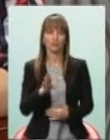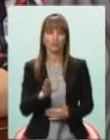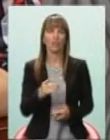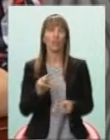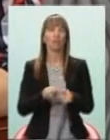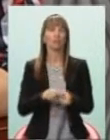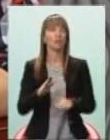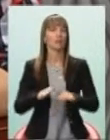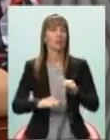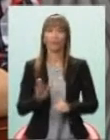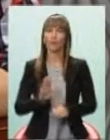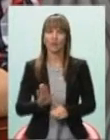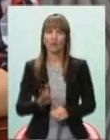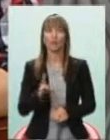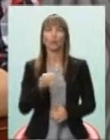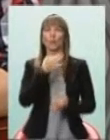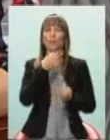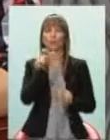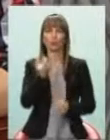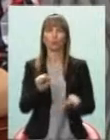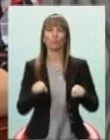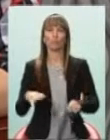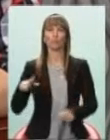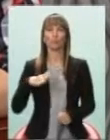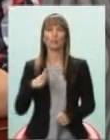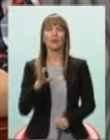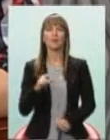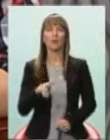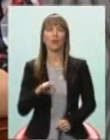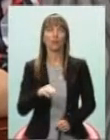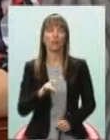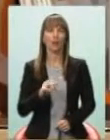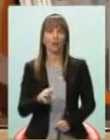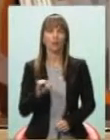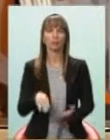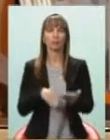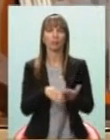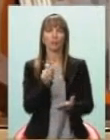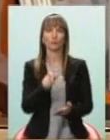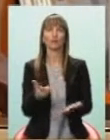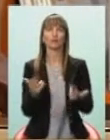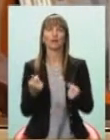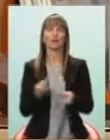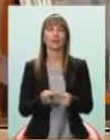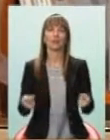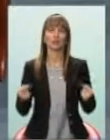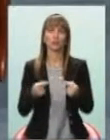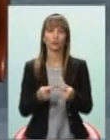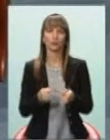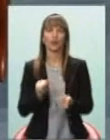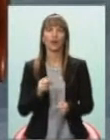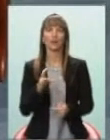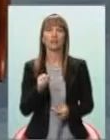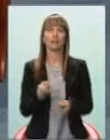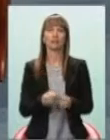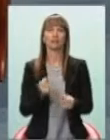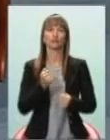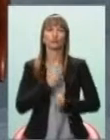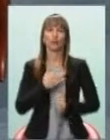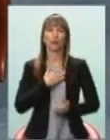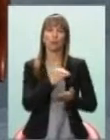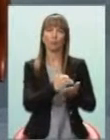не професія, звичайно, але будь-яка людина може стати волонтером і допомагати людям. Да. Це цілком правильно. Ну, а на цьому, на жаль,